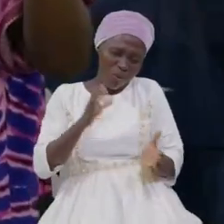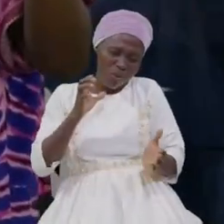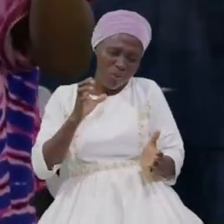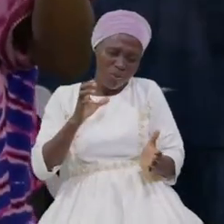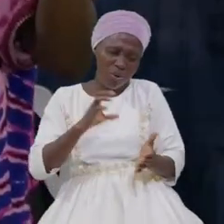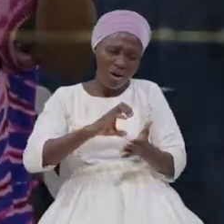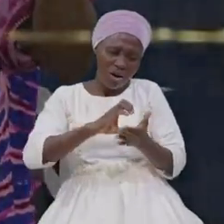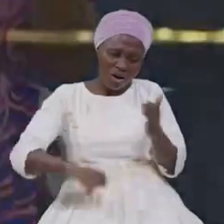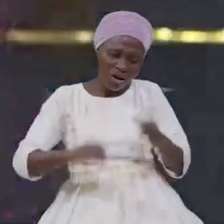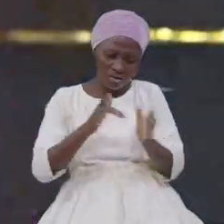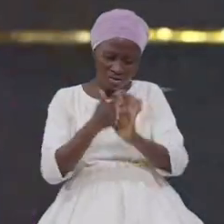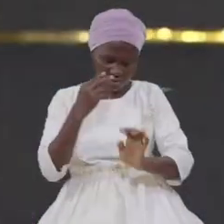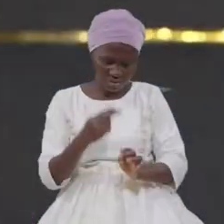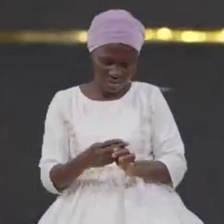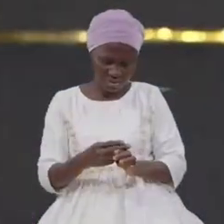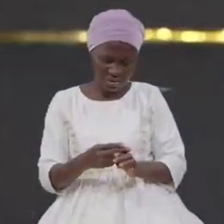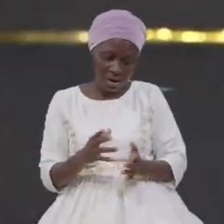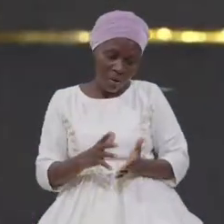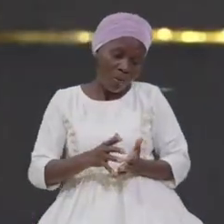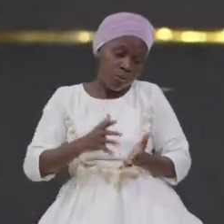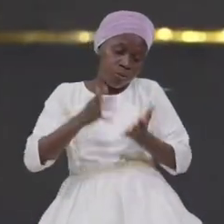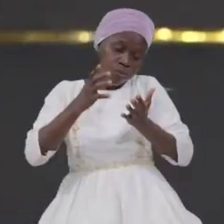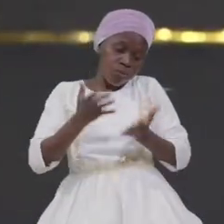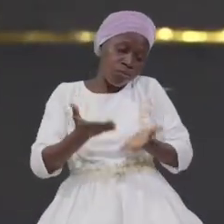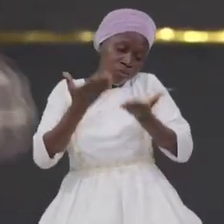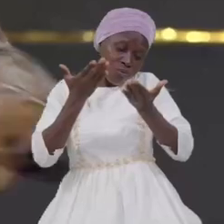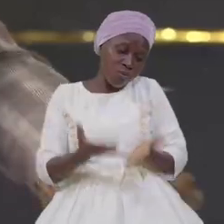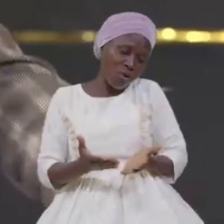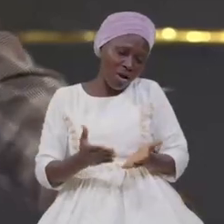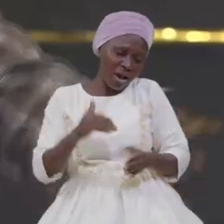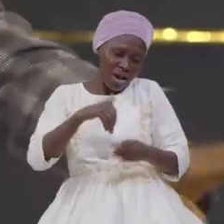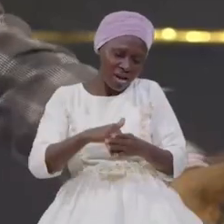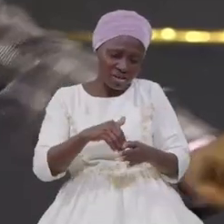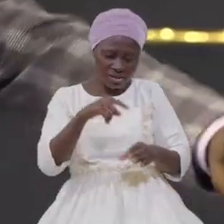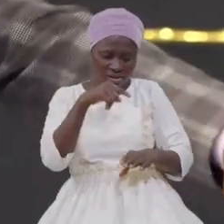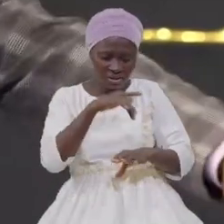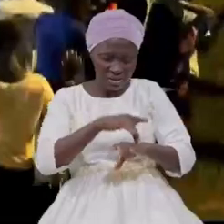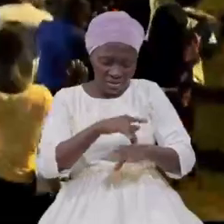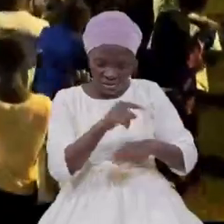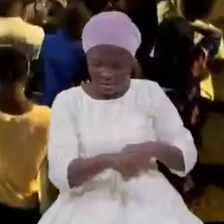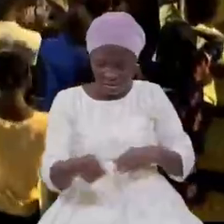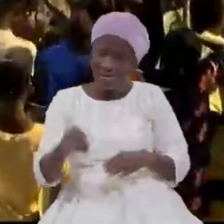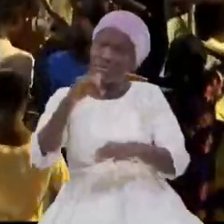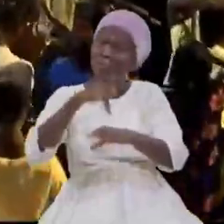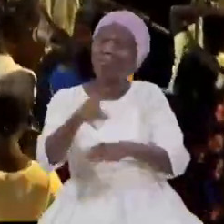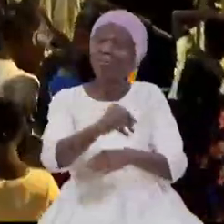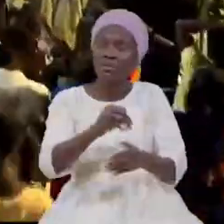Éléphantiasis au niveau des pieds, touche-les, ôte-le au nom de Jésus.